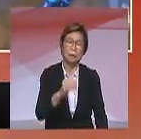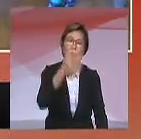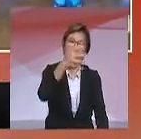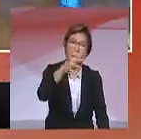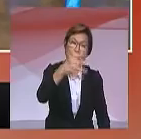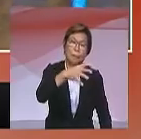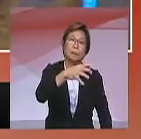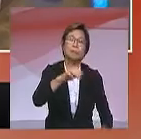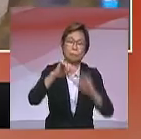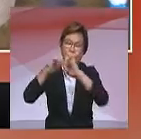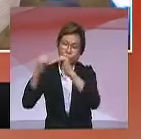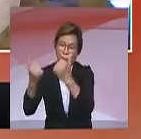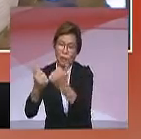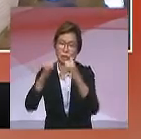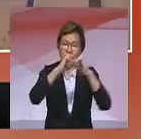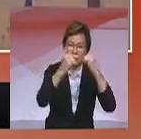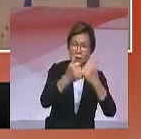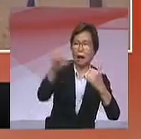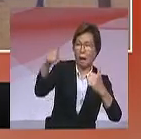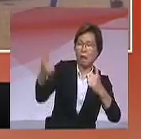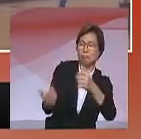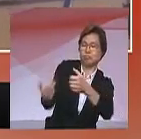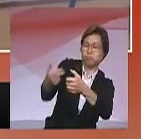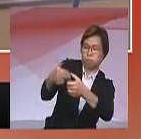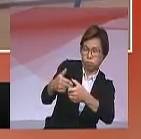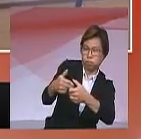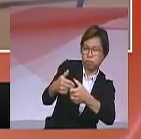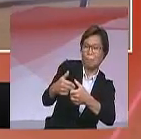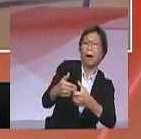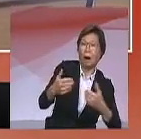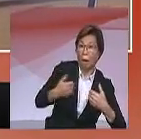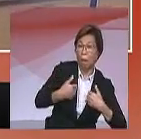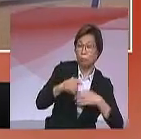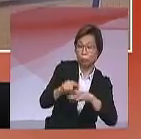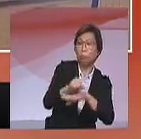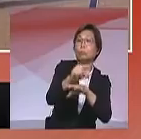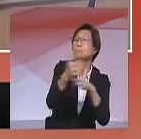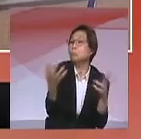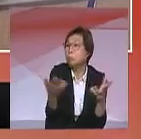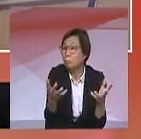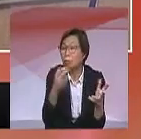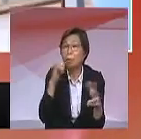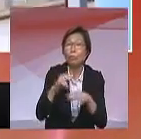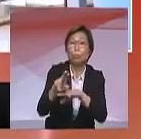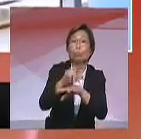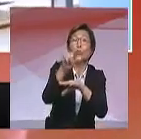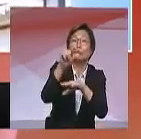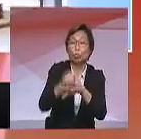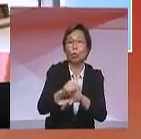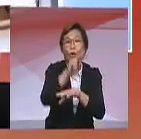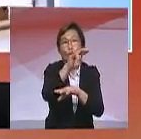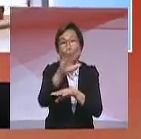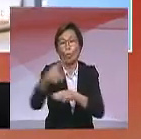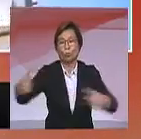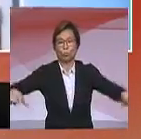15 agensi-agensi lain. Turut digunakan di dalam operasi sanitasi semalam adalah